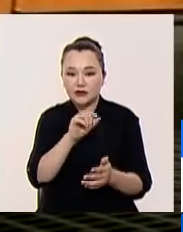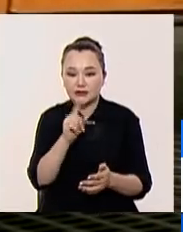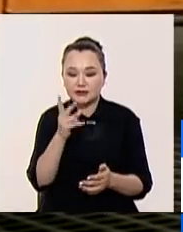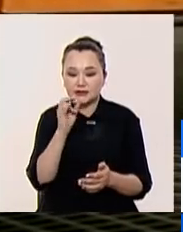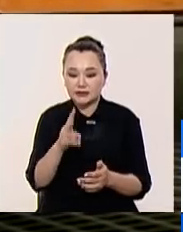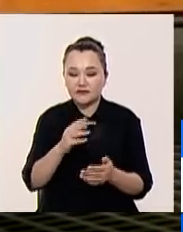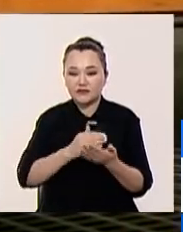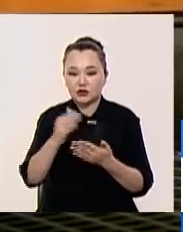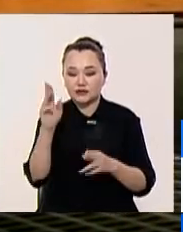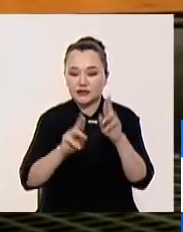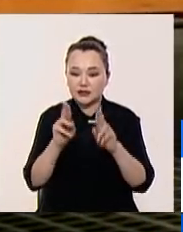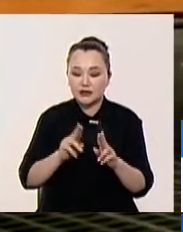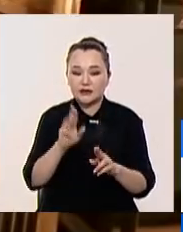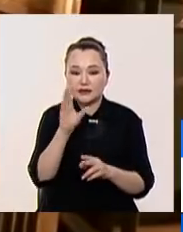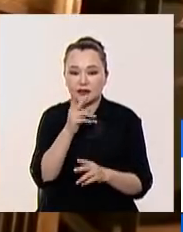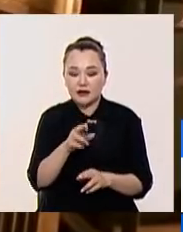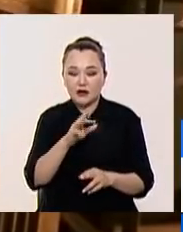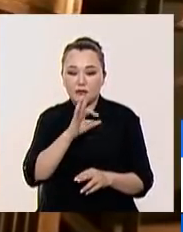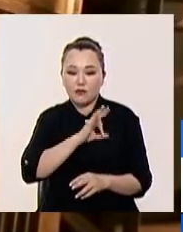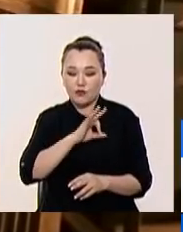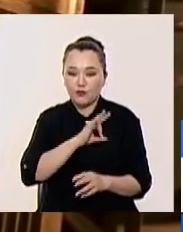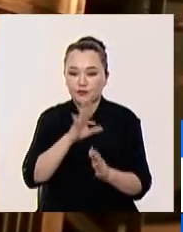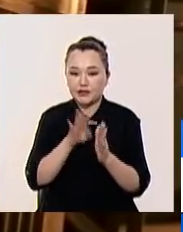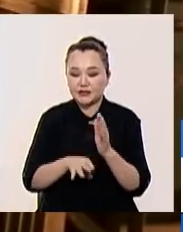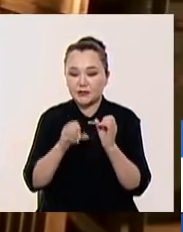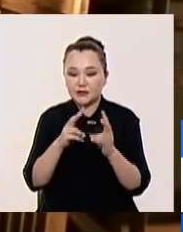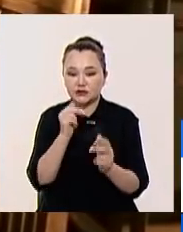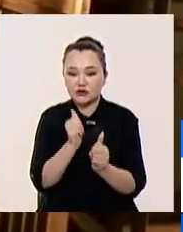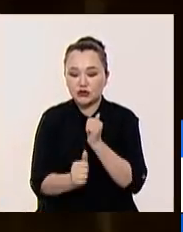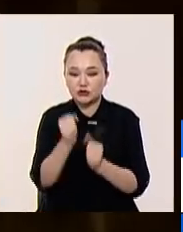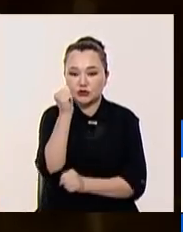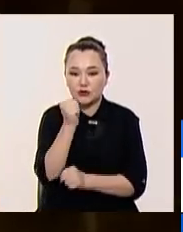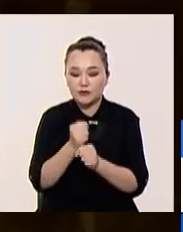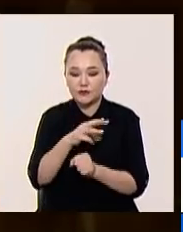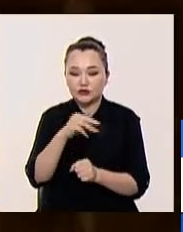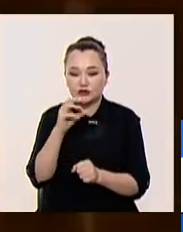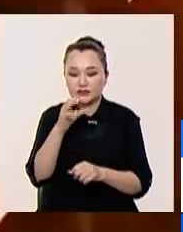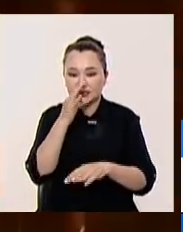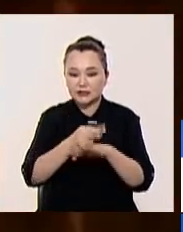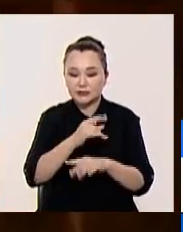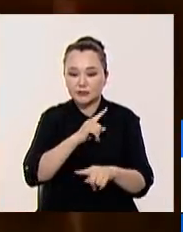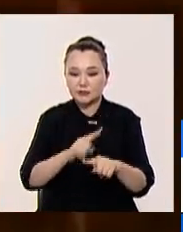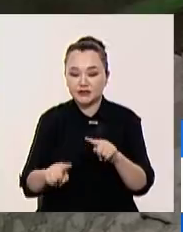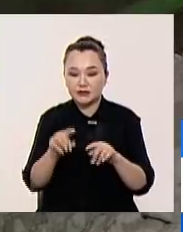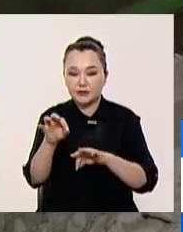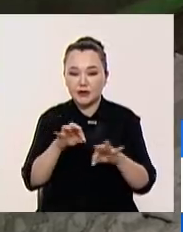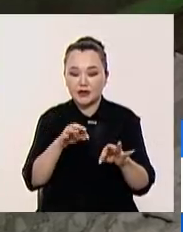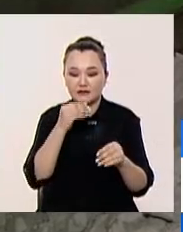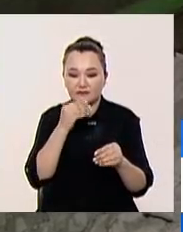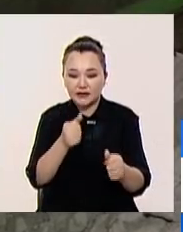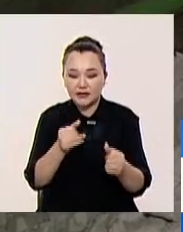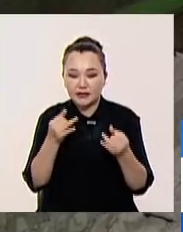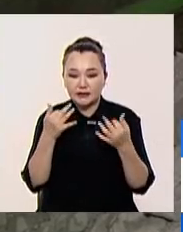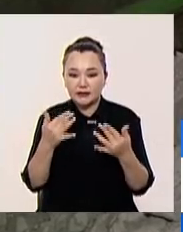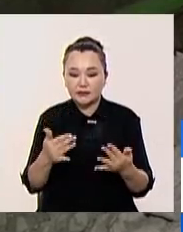высоким стандартам безопасности для наибольшей защиты каждого сотрудника. В МЧС уверены, что пилотный проект будет эффективным и